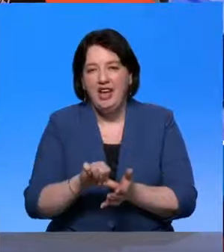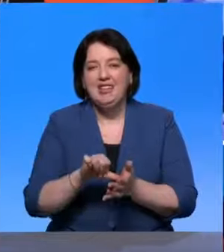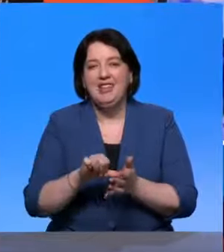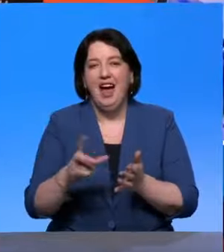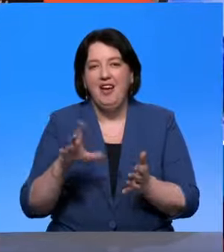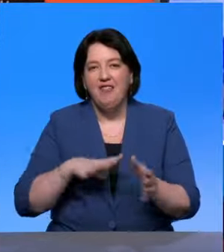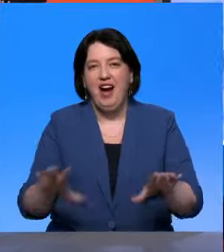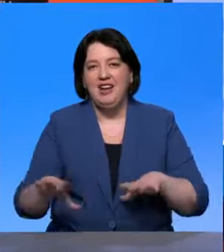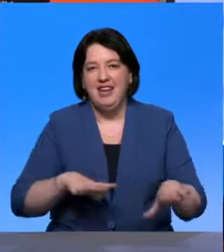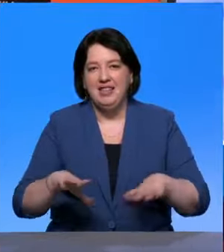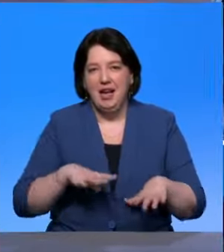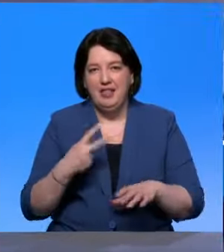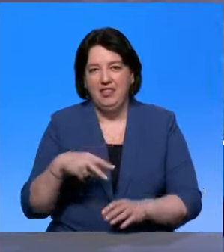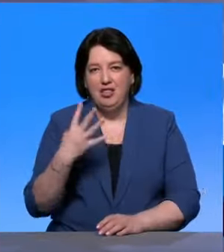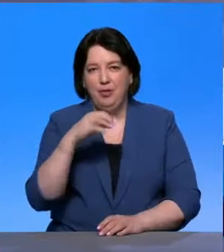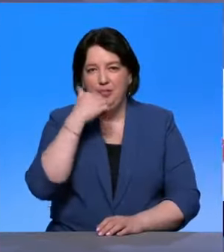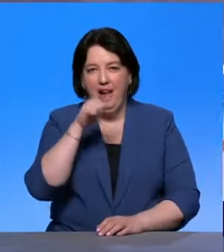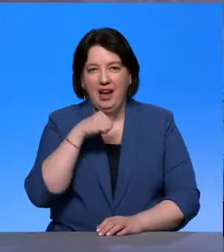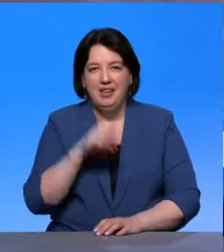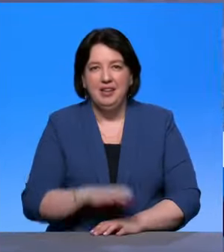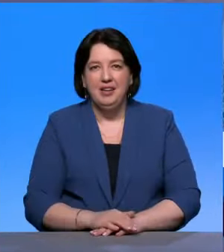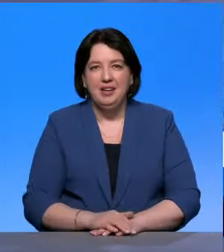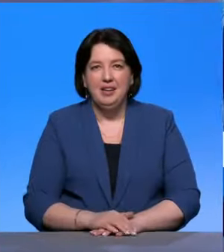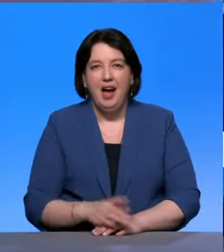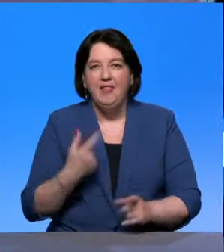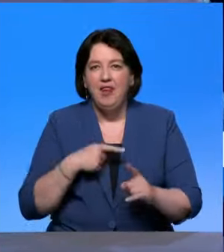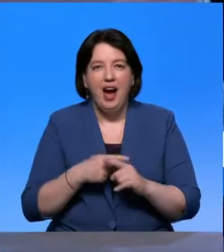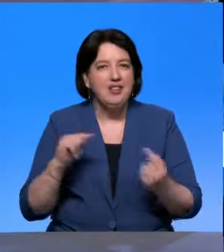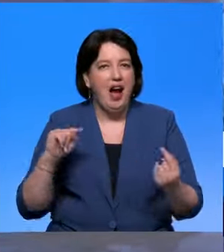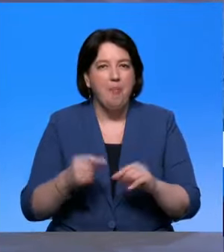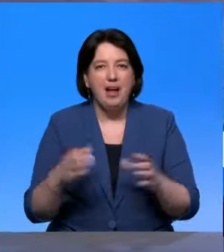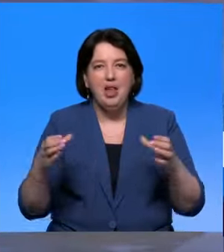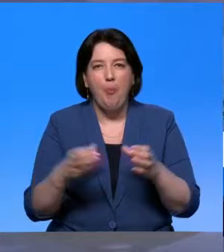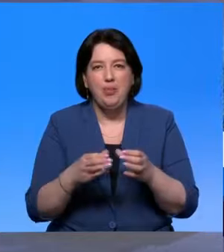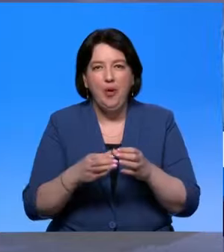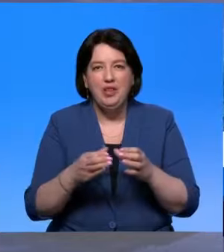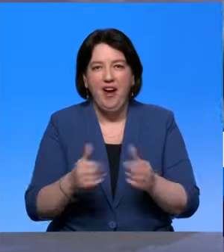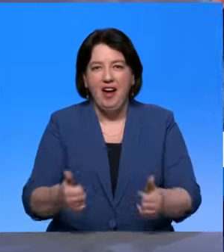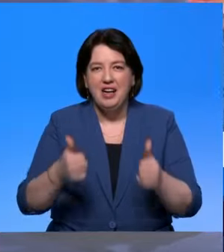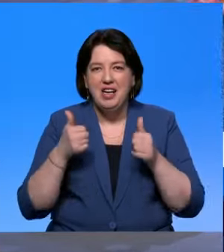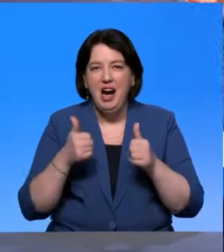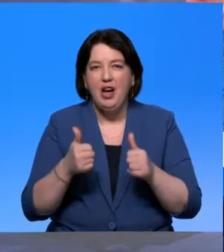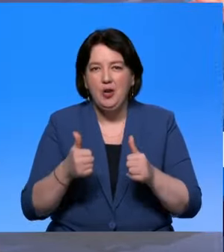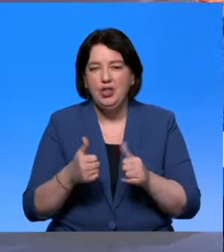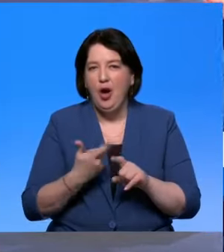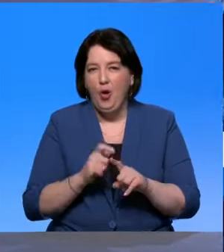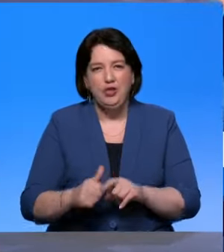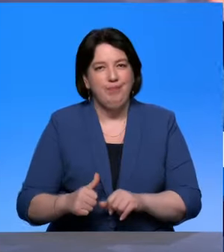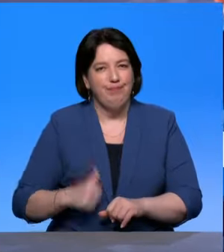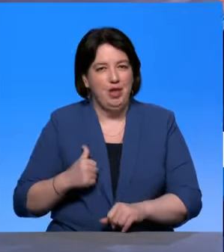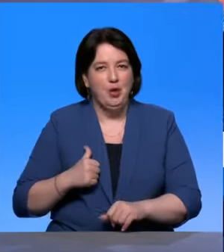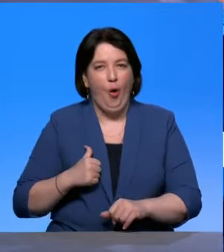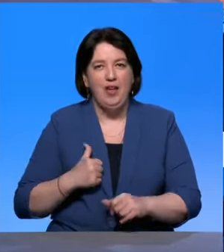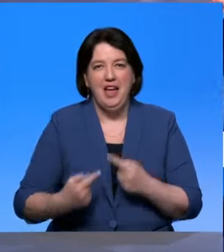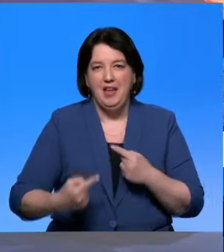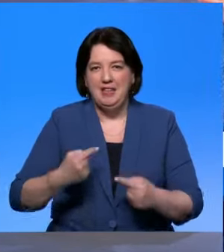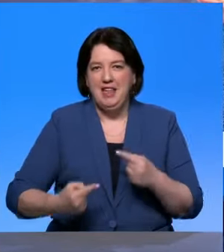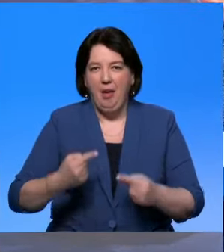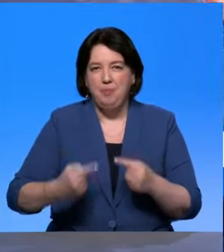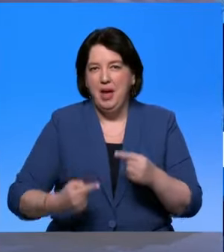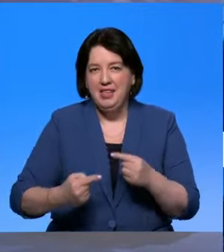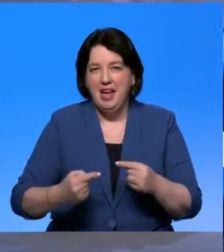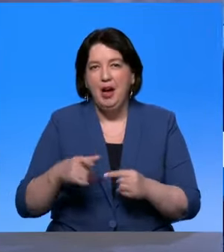году. Играем против команды Лиги Про. Хороший, достойный соперник. В Кибере чуть-чуть уступили им